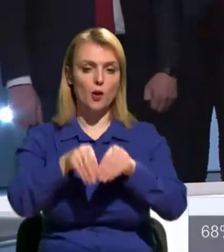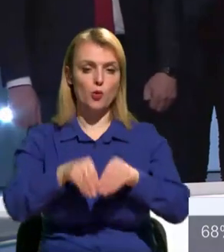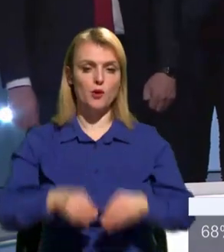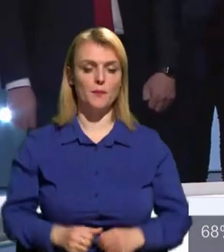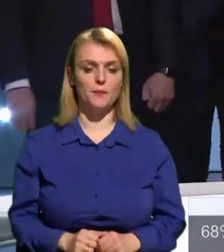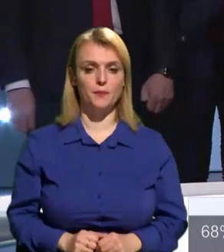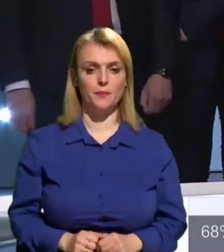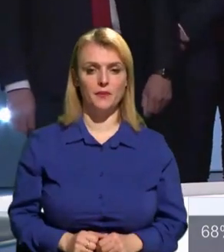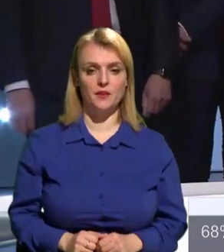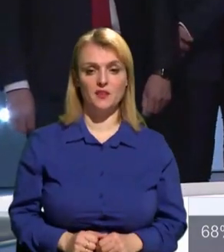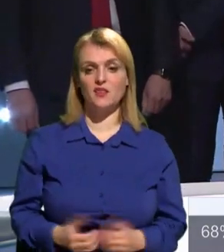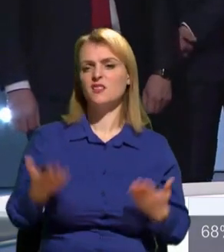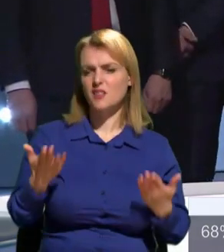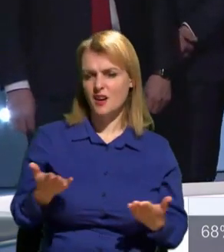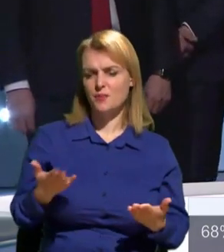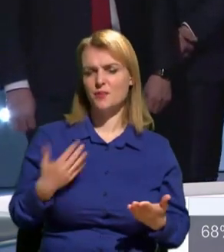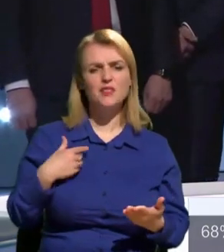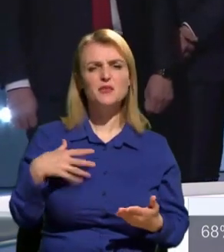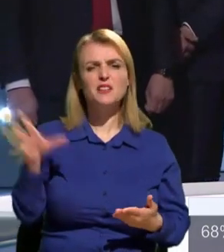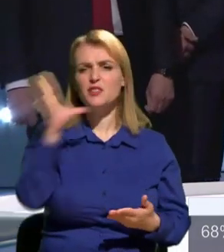Da, nu am reușit să facem totul.